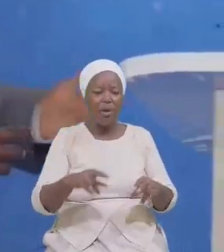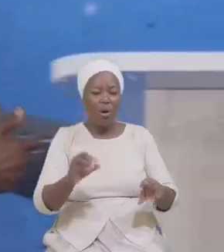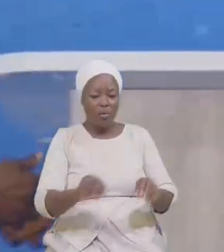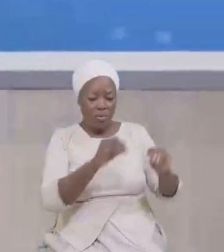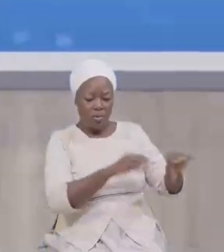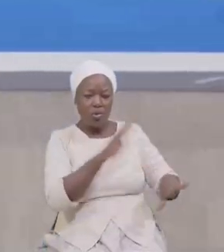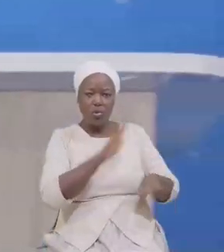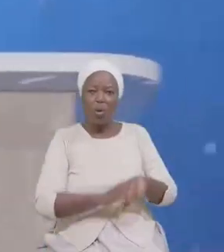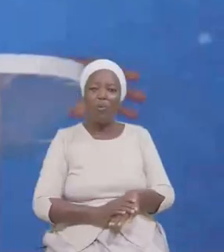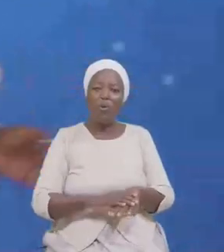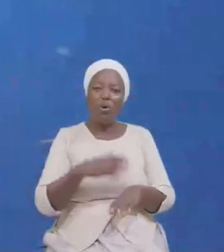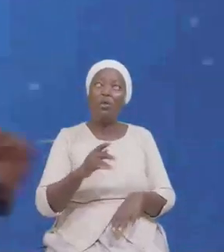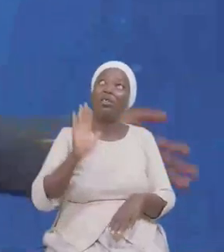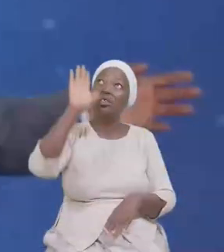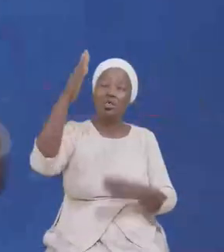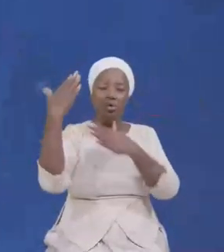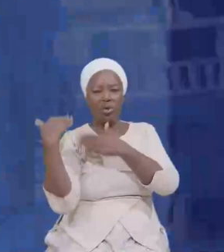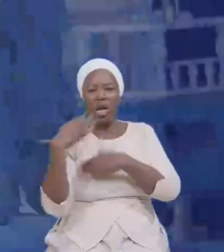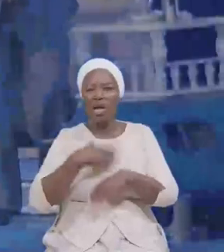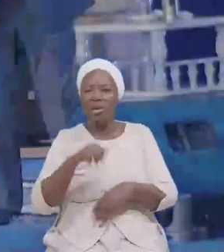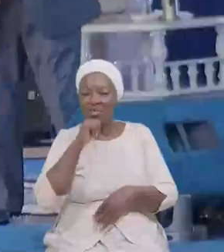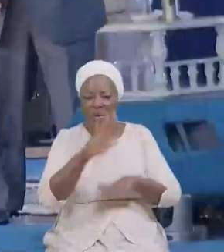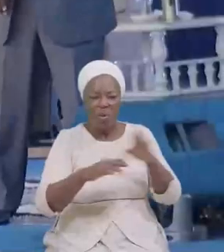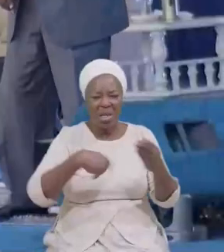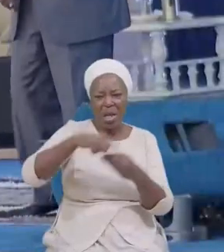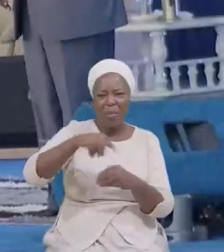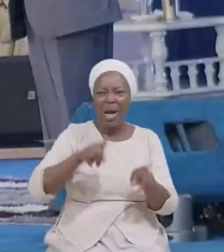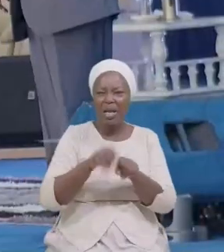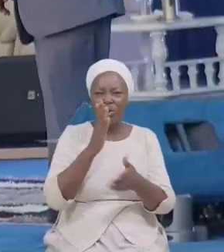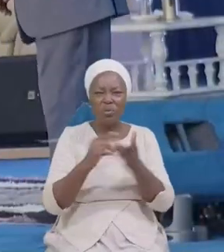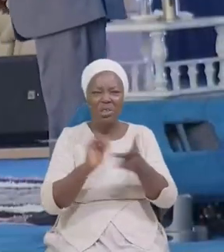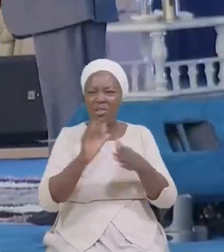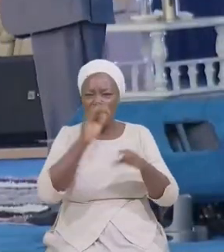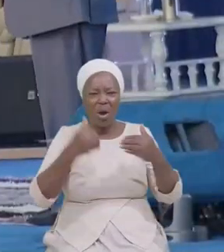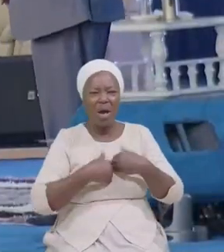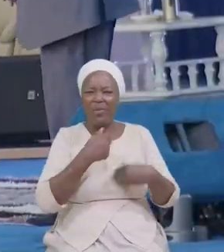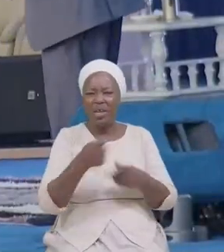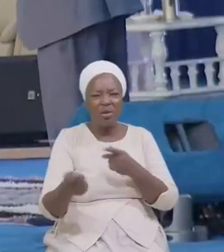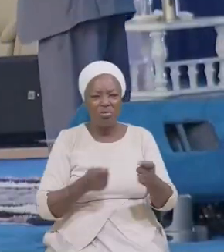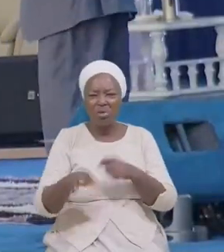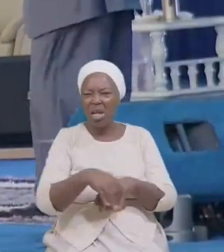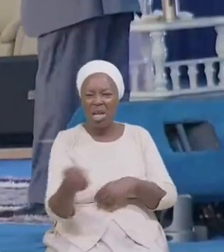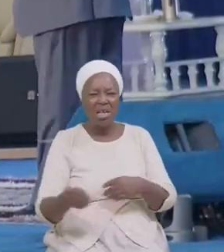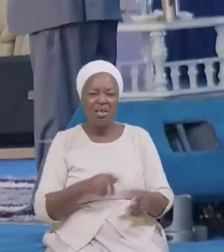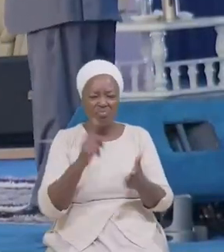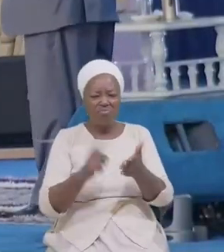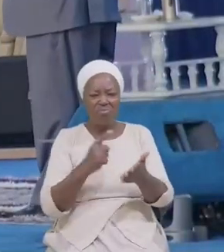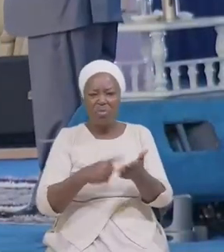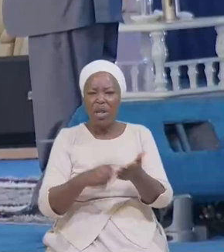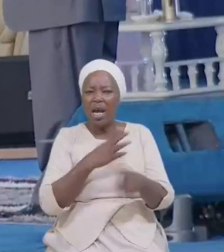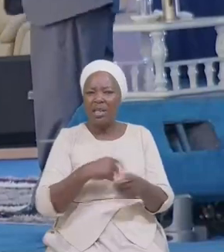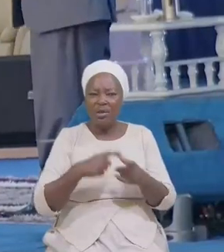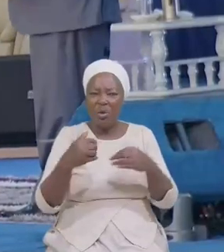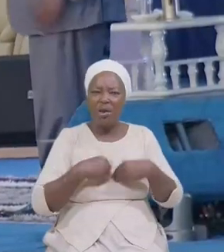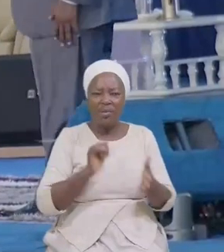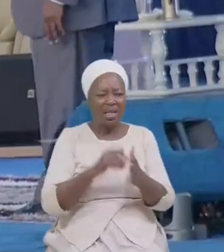les épaules de Christ. Et tu ne te balades pas comme quelqu'un qui n'a aucun contrôle, aucune maîtrise, et tu as la